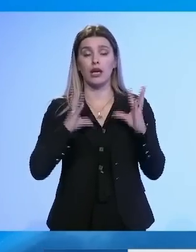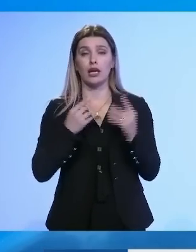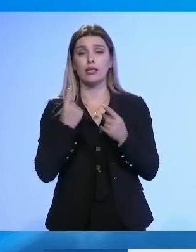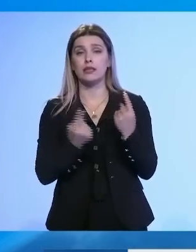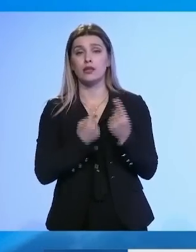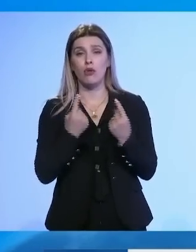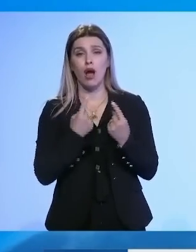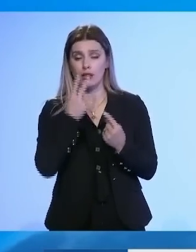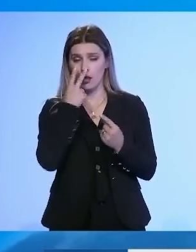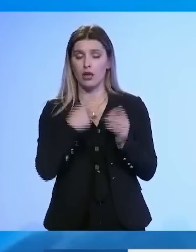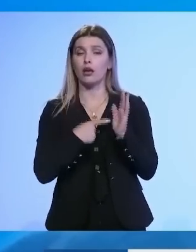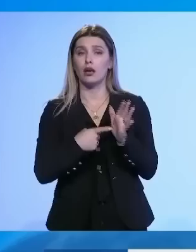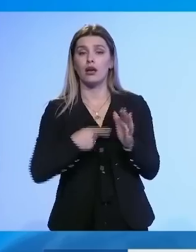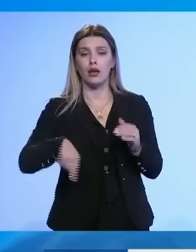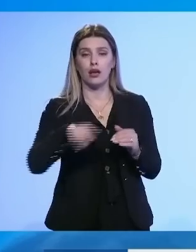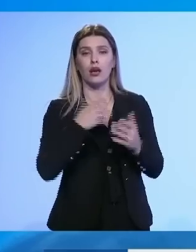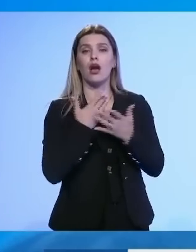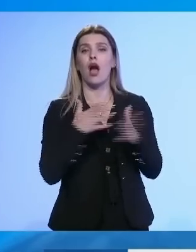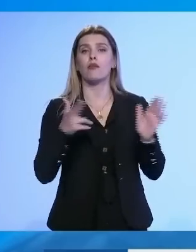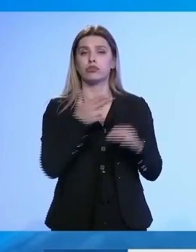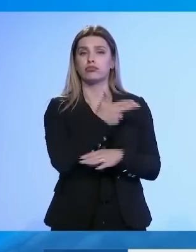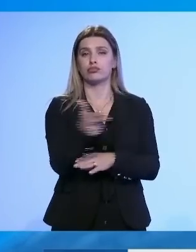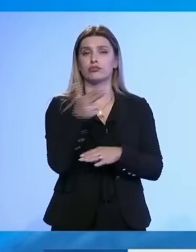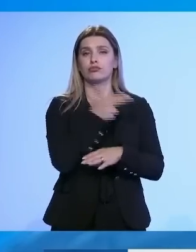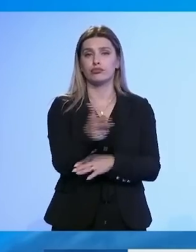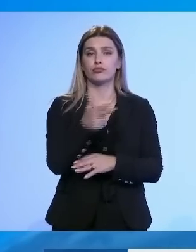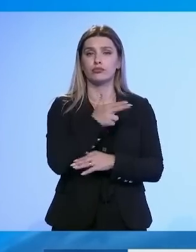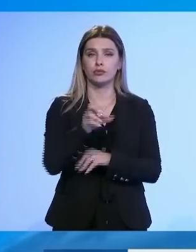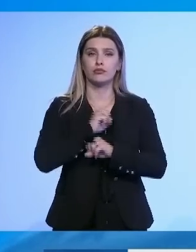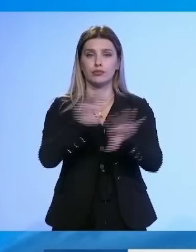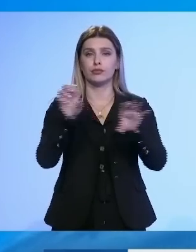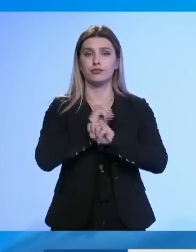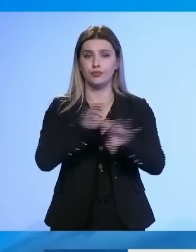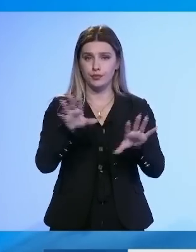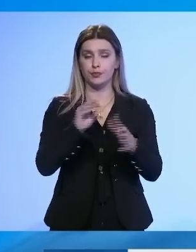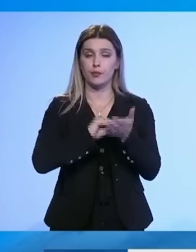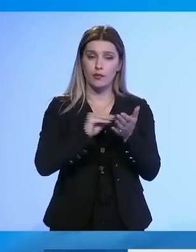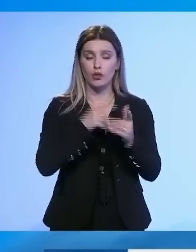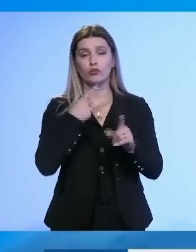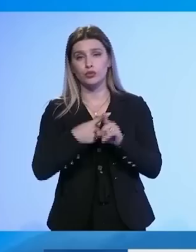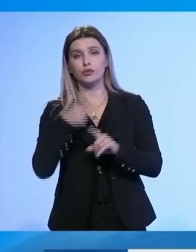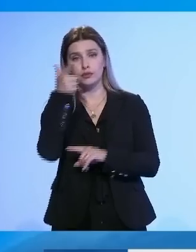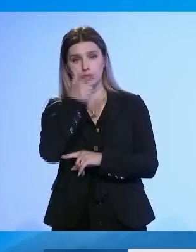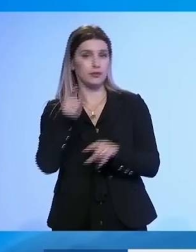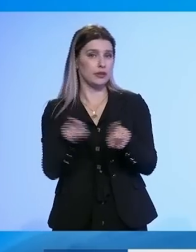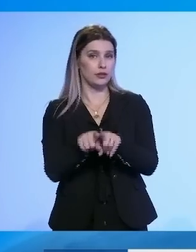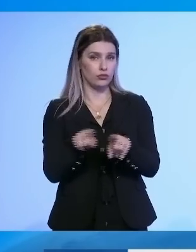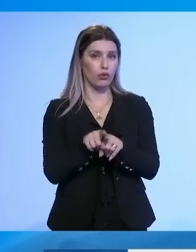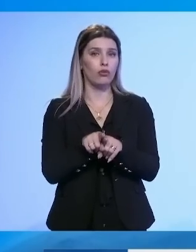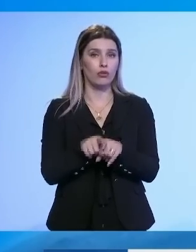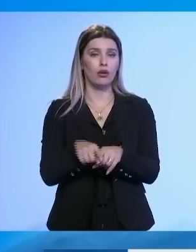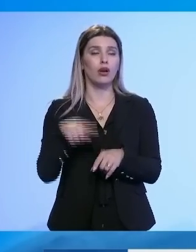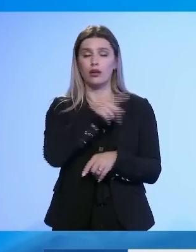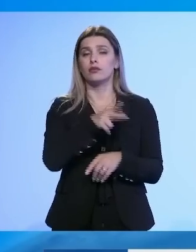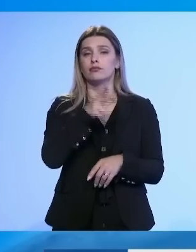realitetit që ka ndodhur te jonë si si gazetar edhe si kamerman, polës adresorit absolutisht